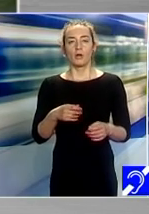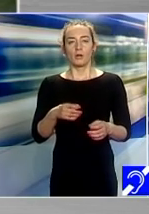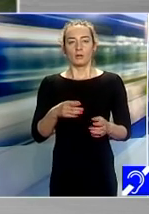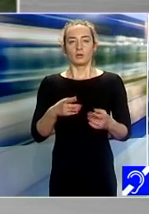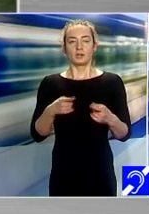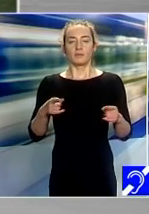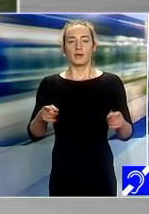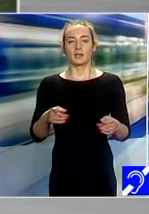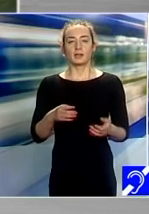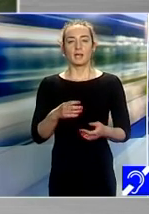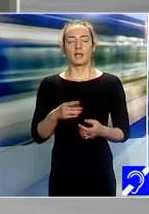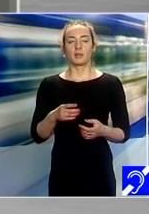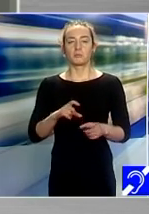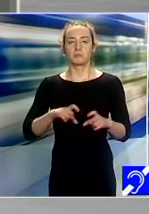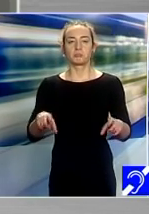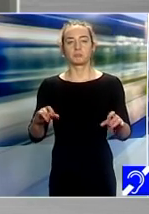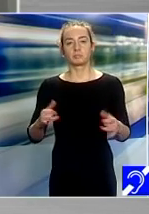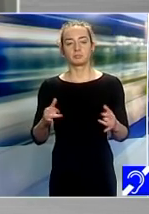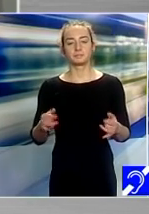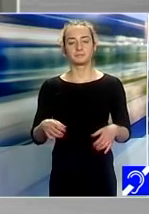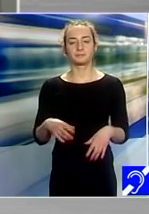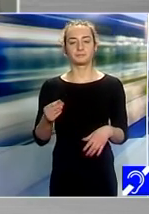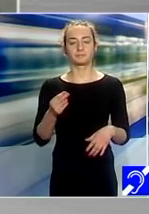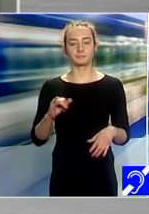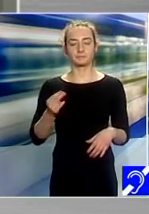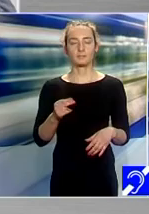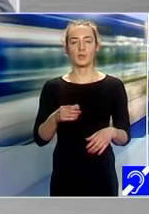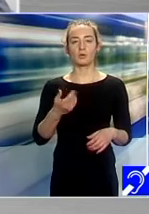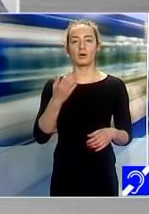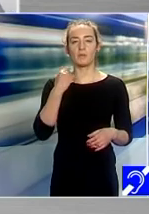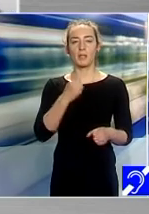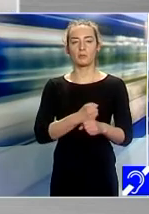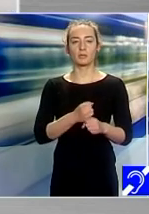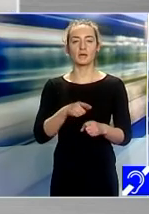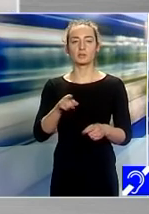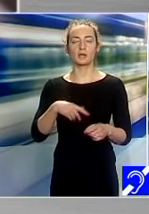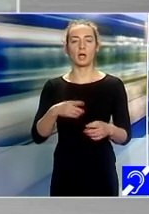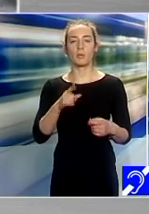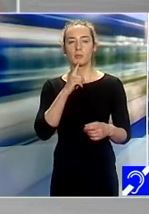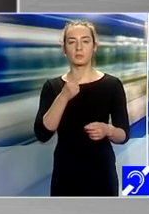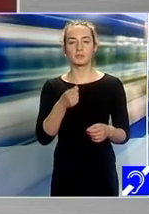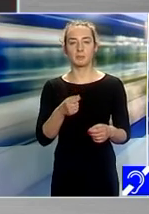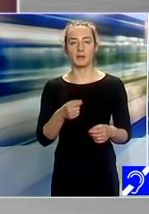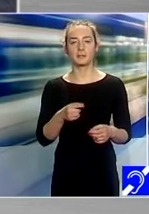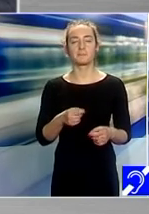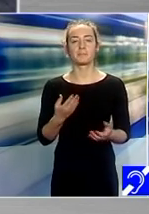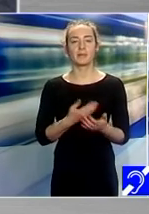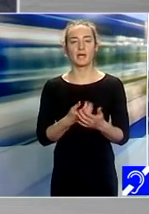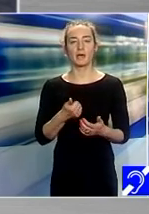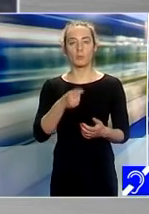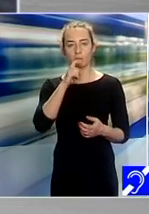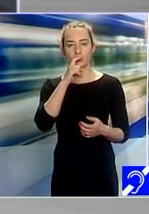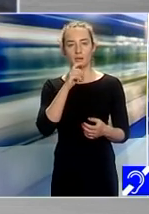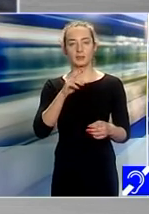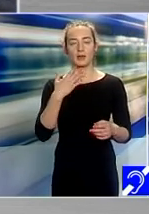ori salariul ei este mai mare și indemnizația nu ar acoperi cheltuielile. Florian Hegeș este unul dintre părinții care a vrut să rămână acasă